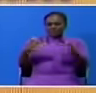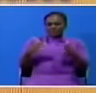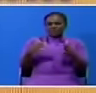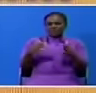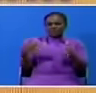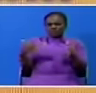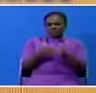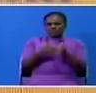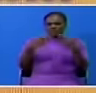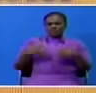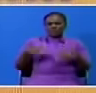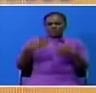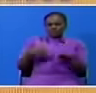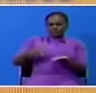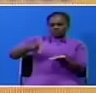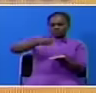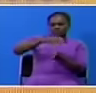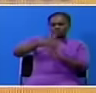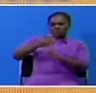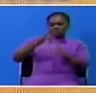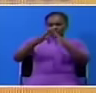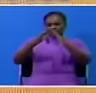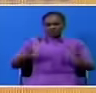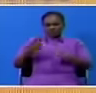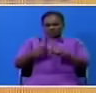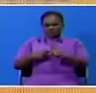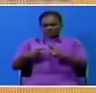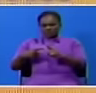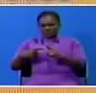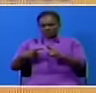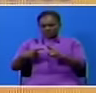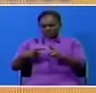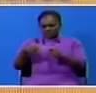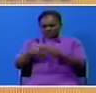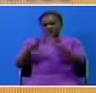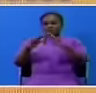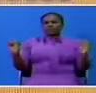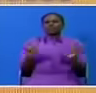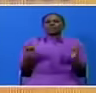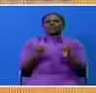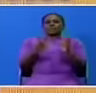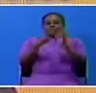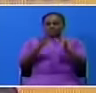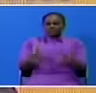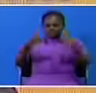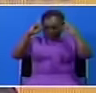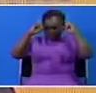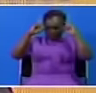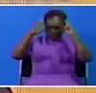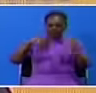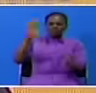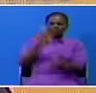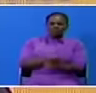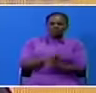wapangaji ambao waliopinga nyongeza ya kodi kutoka au kuingia kwenye nyumba hiyo. Mwanahabari Mashirima Kapombe na taarifa